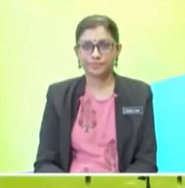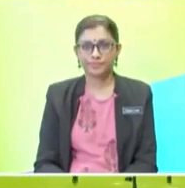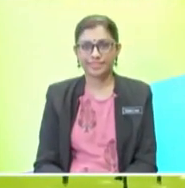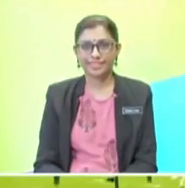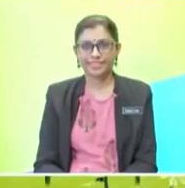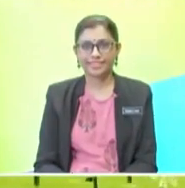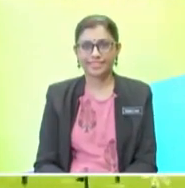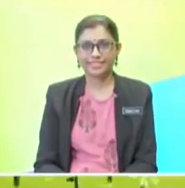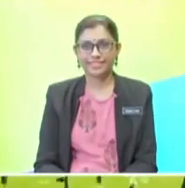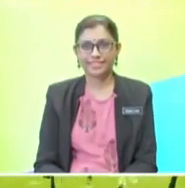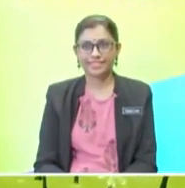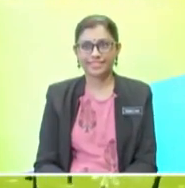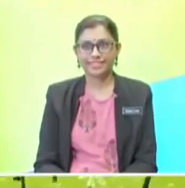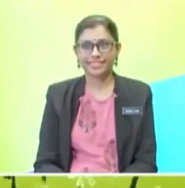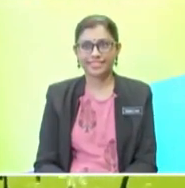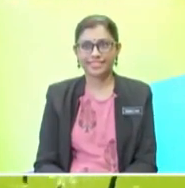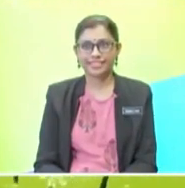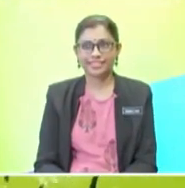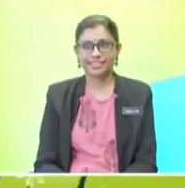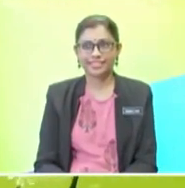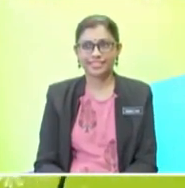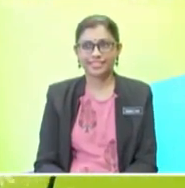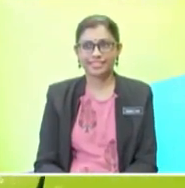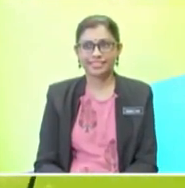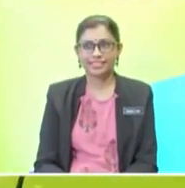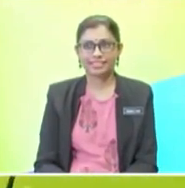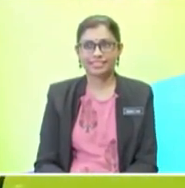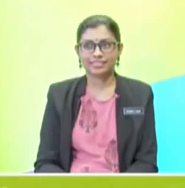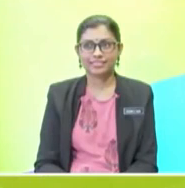Seterusnya? Lagi? Apa lagi istimewanya kakak Aisyah?